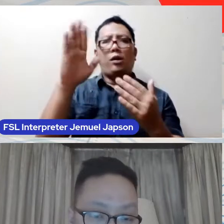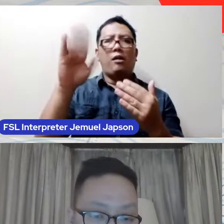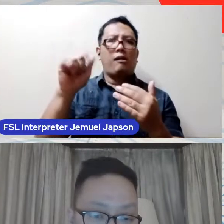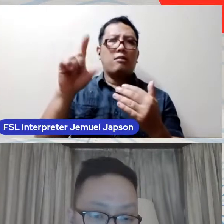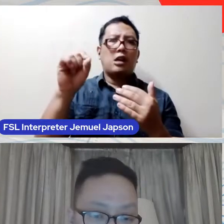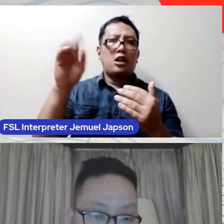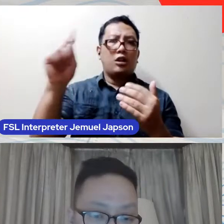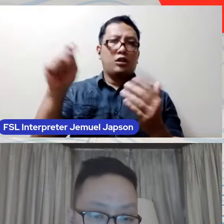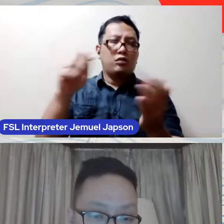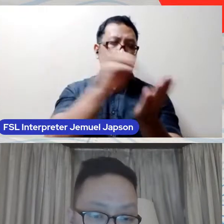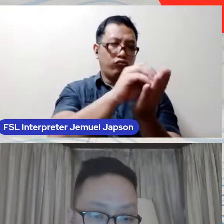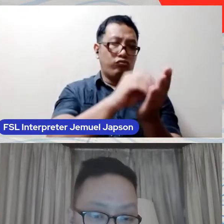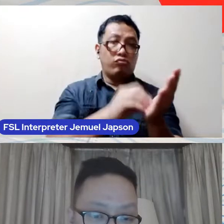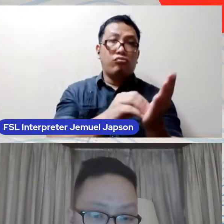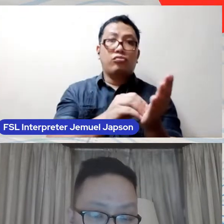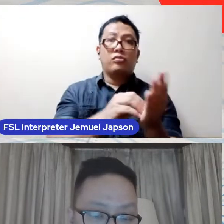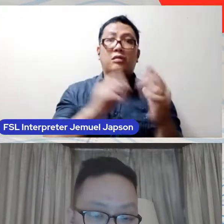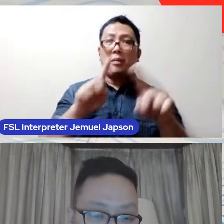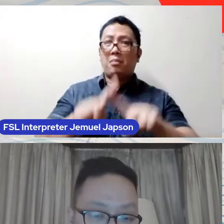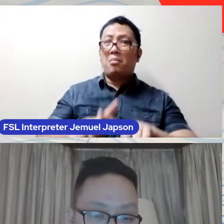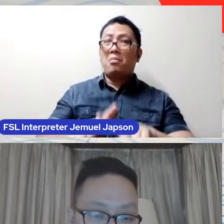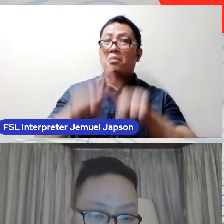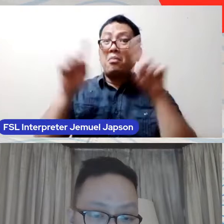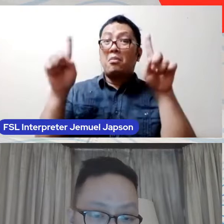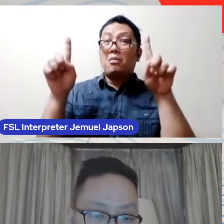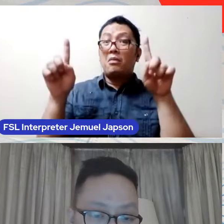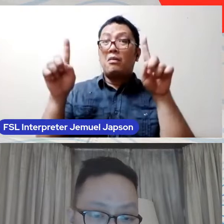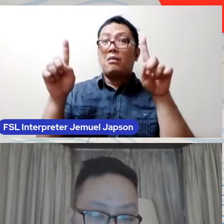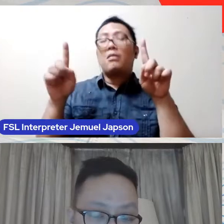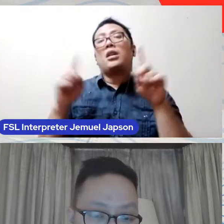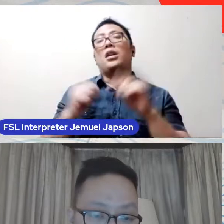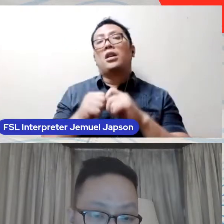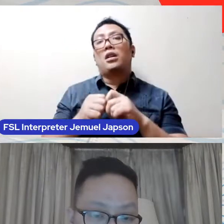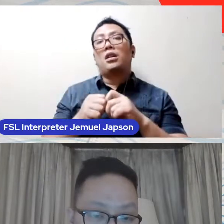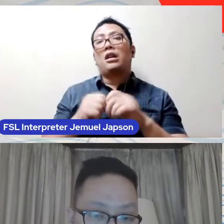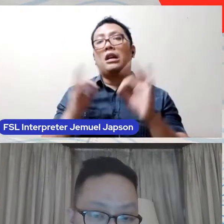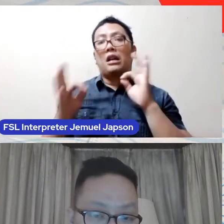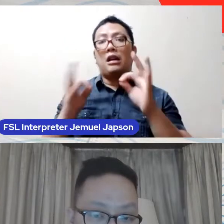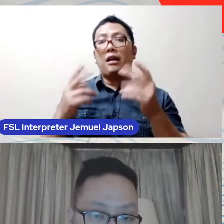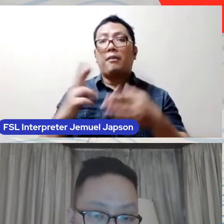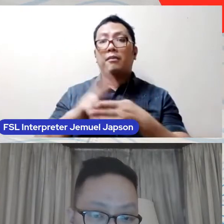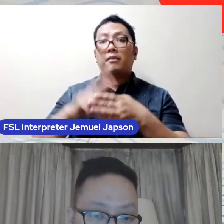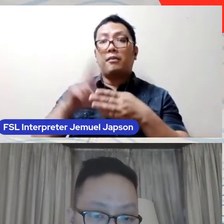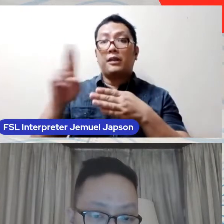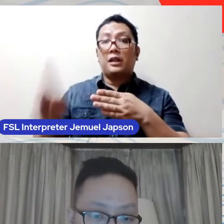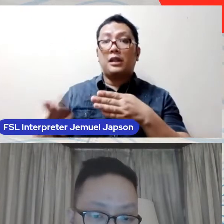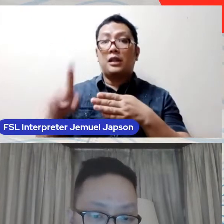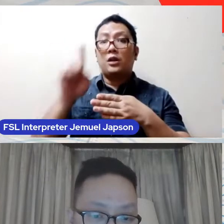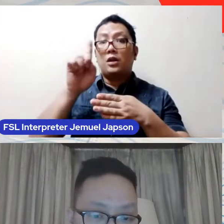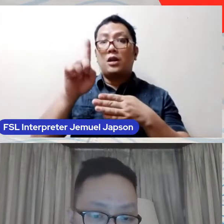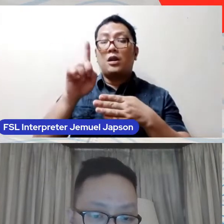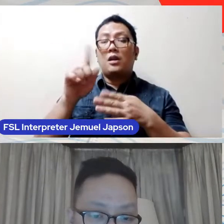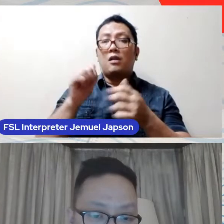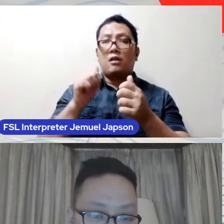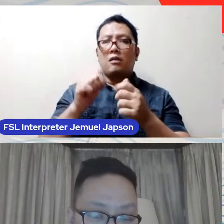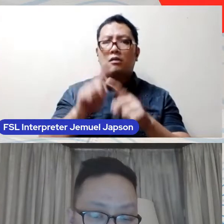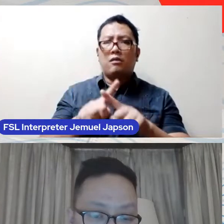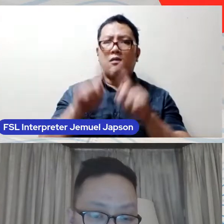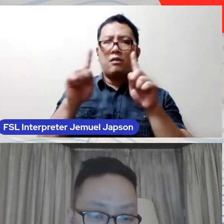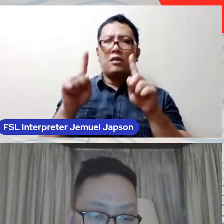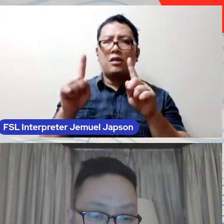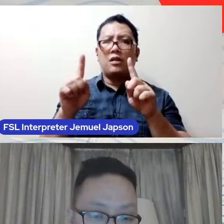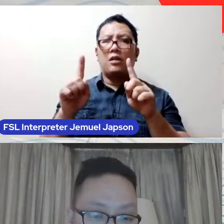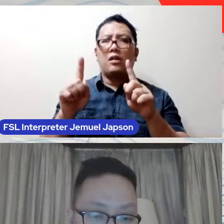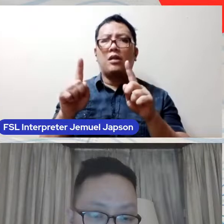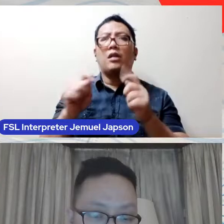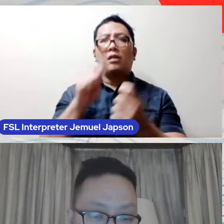talagang nakakaiba na lang sa interpretation, kung magre-resulta man ito sa isang discrepancy, or I think more accurate really